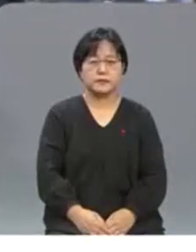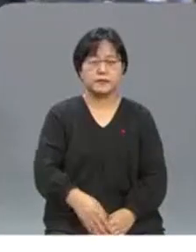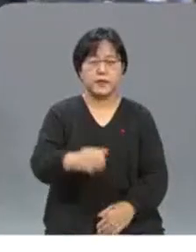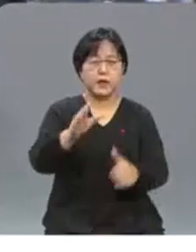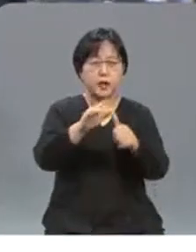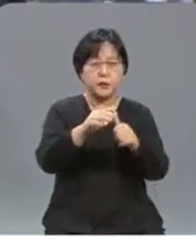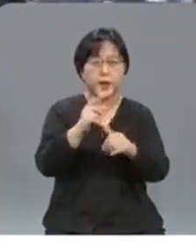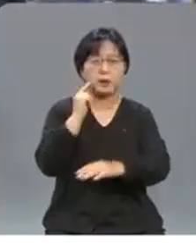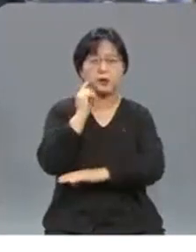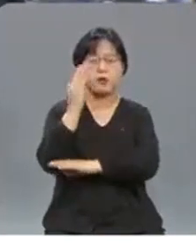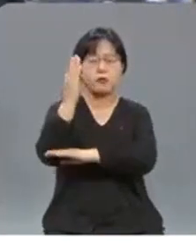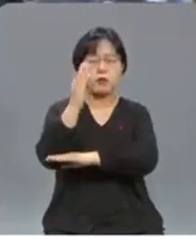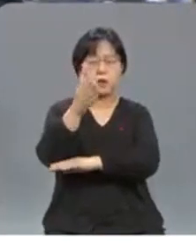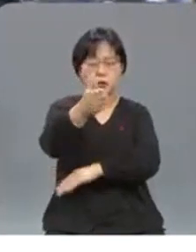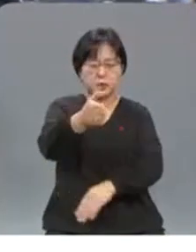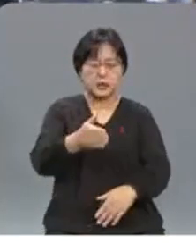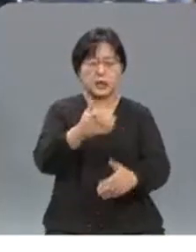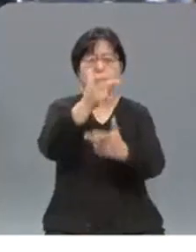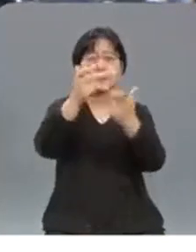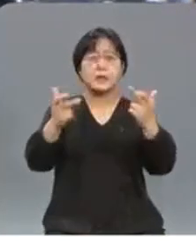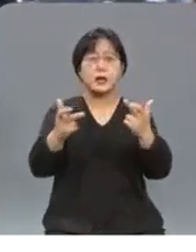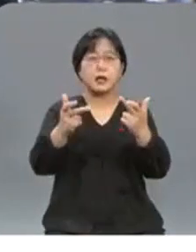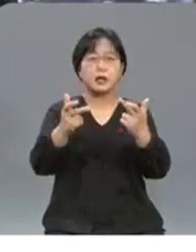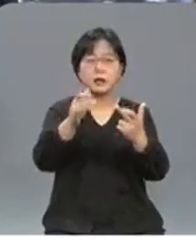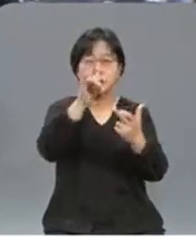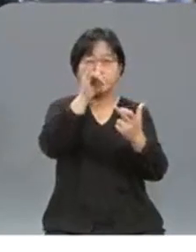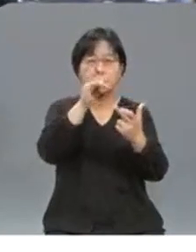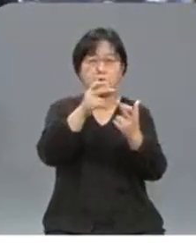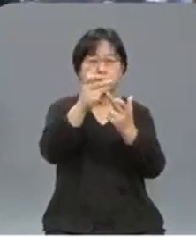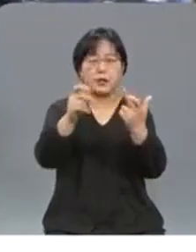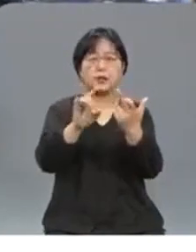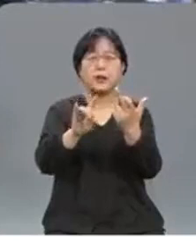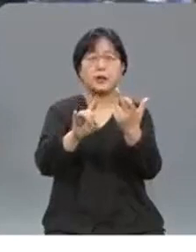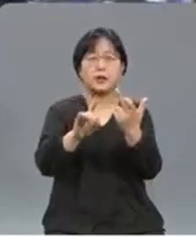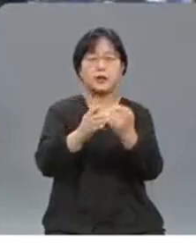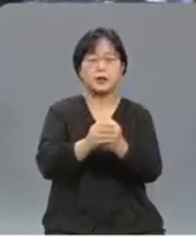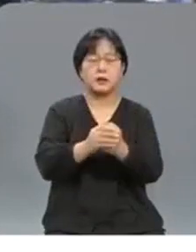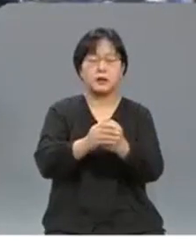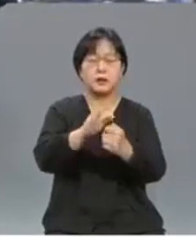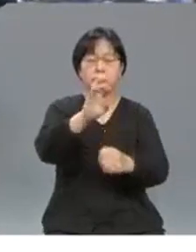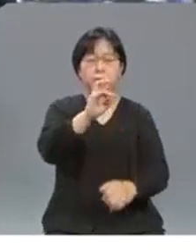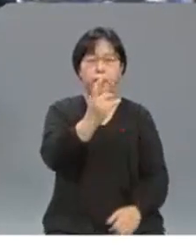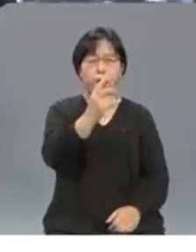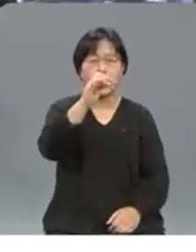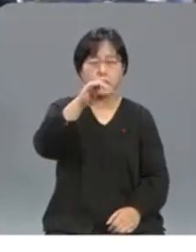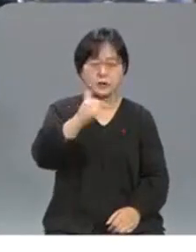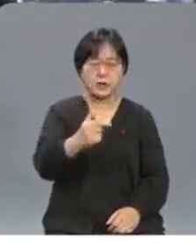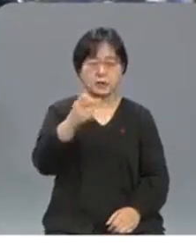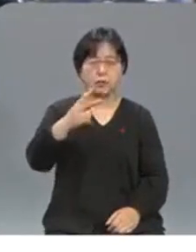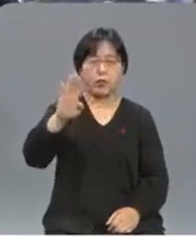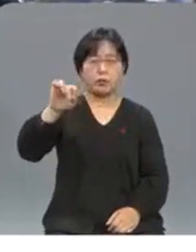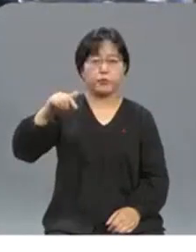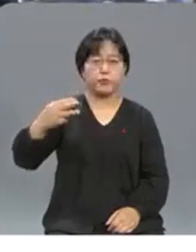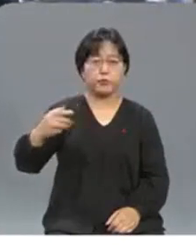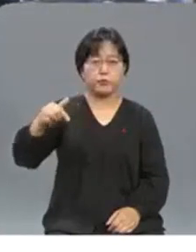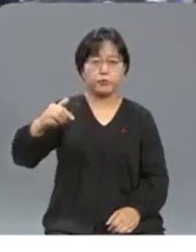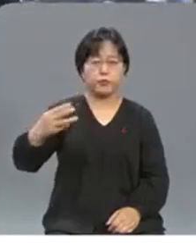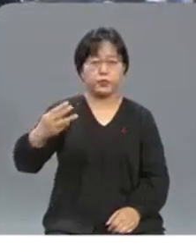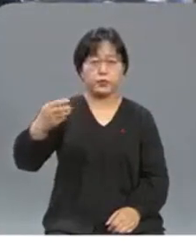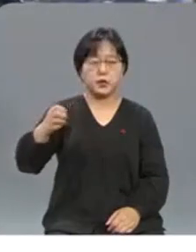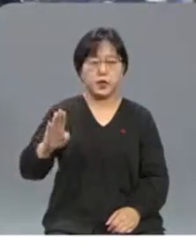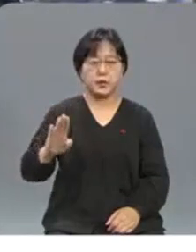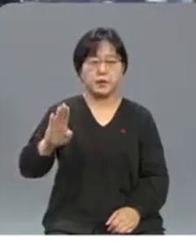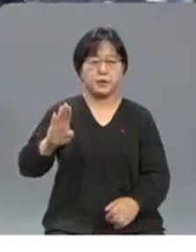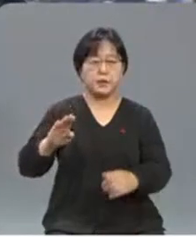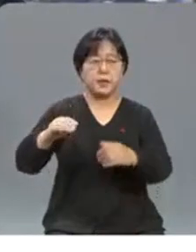한편과 영광의 경계에는 산이 하나 있습니다 산은 하난데이 산은 모악산 그리고 불갑산 이렇게